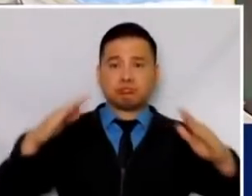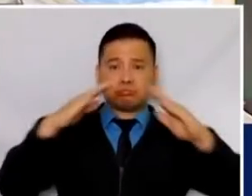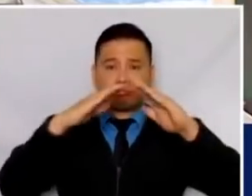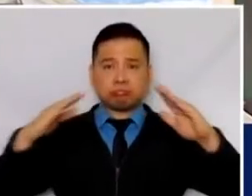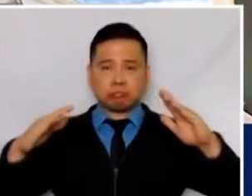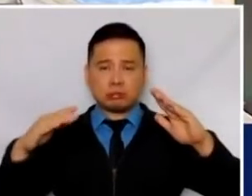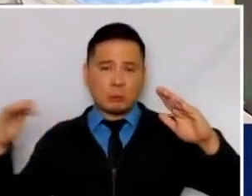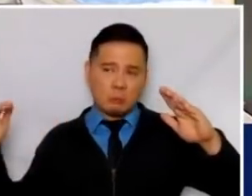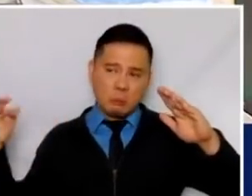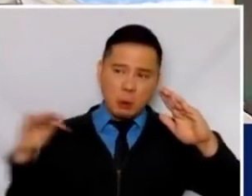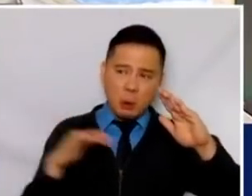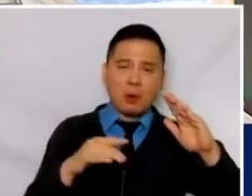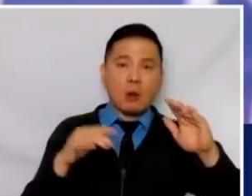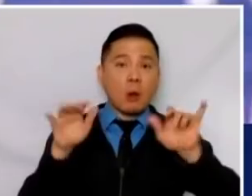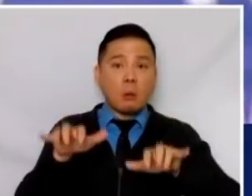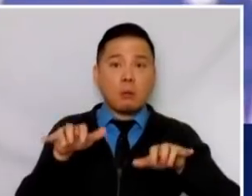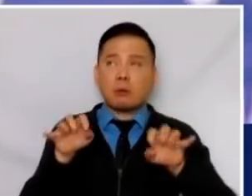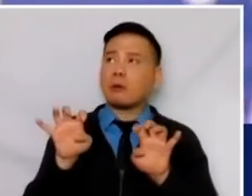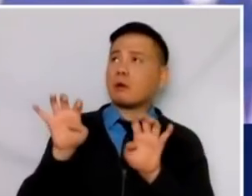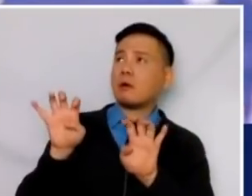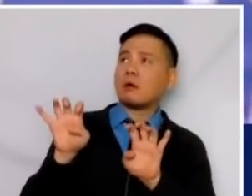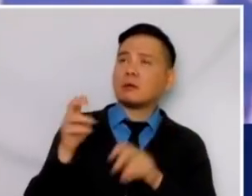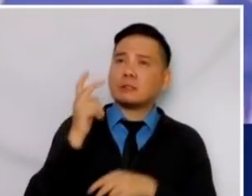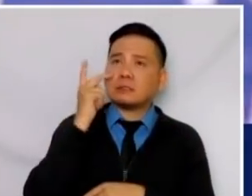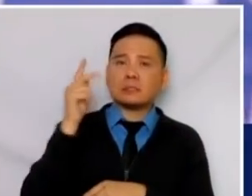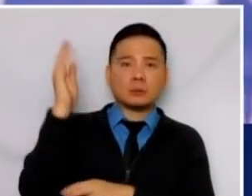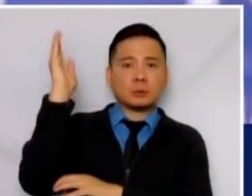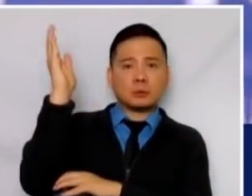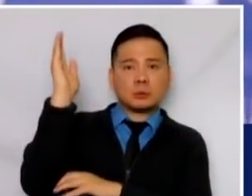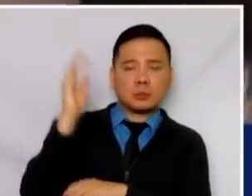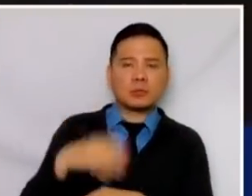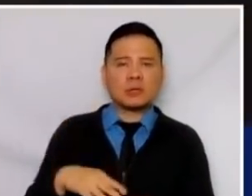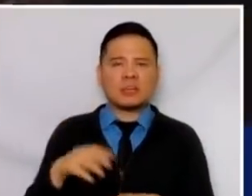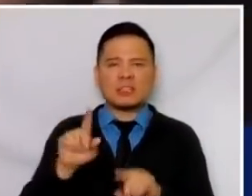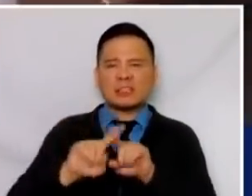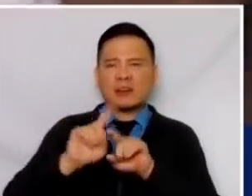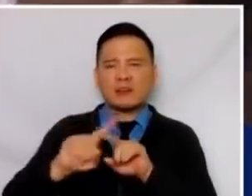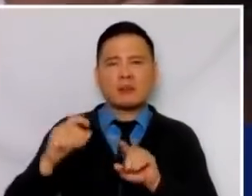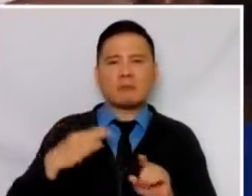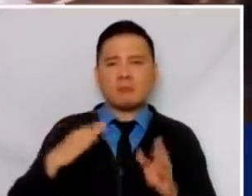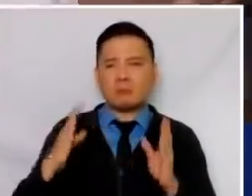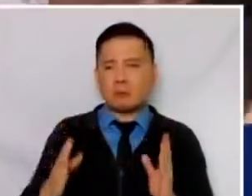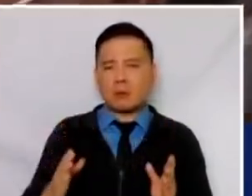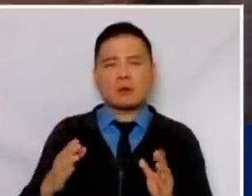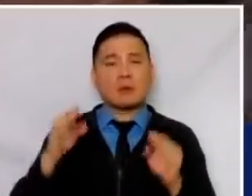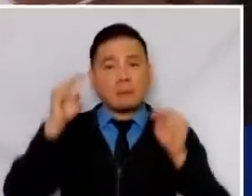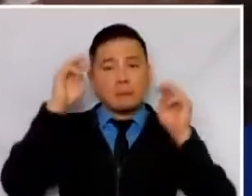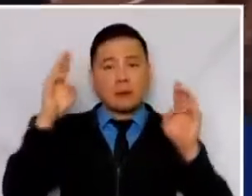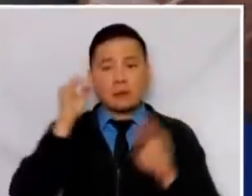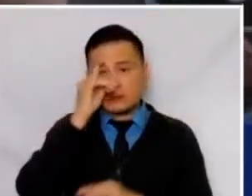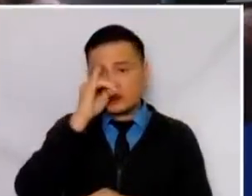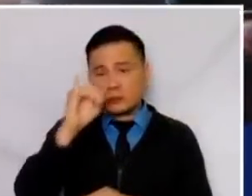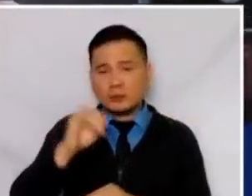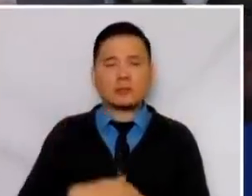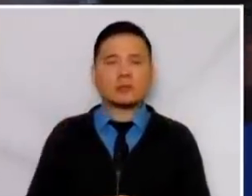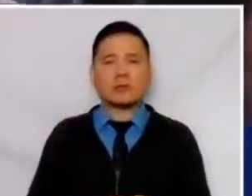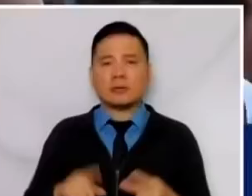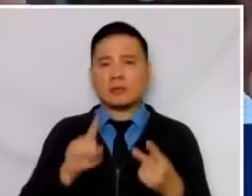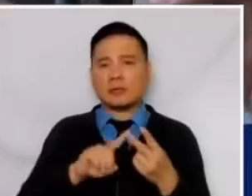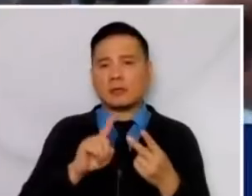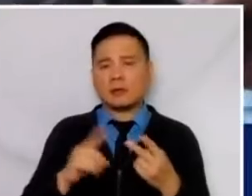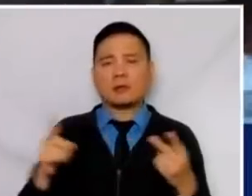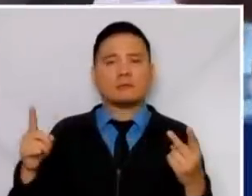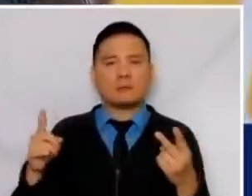para makinig at makita ng personal ang mga napupusuang kandidato na sina Mayor Isko Moreno Dumagoso at Dr.